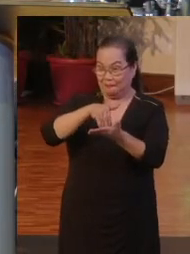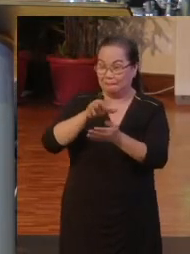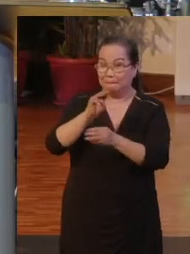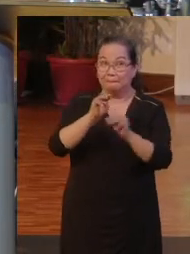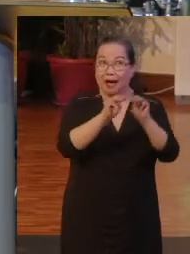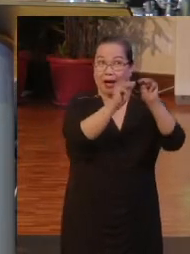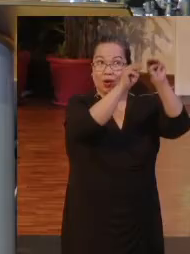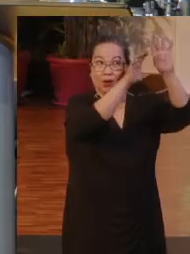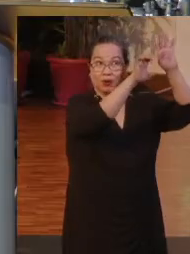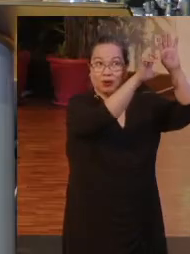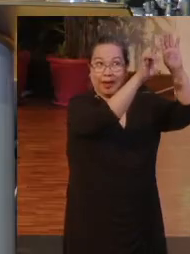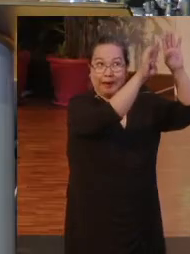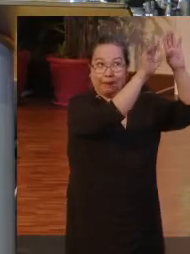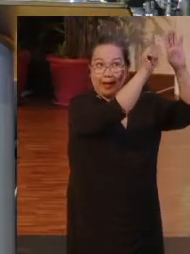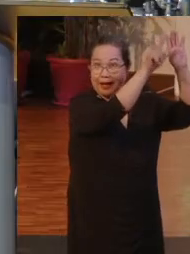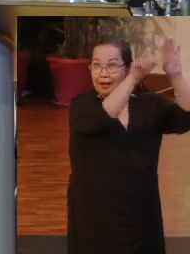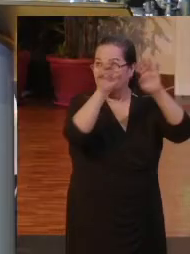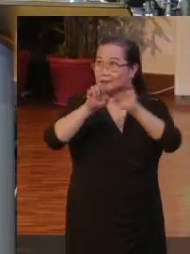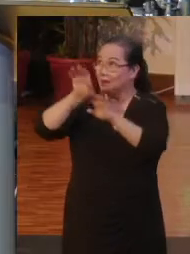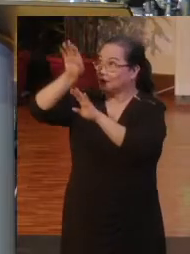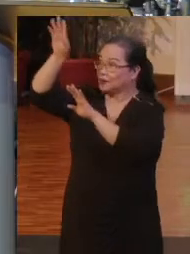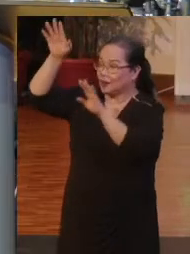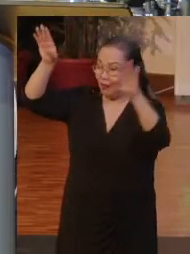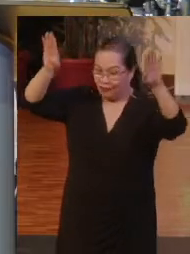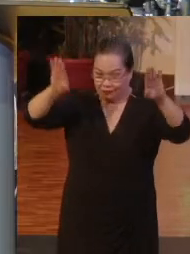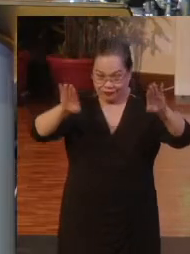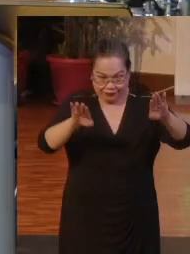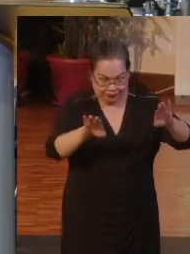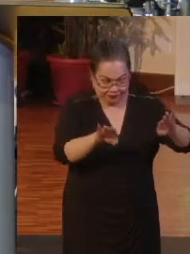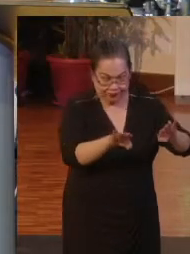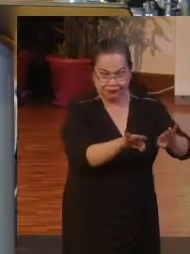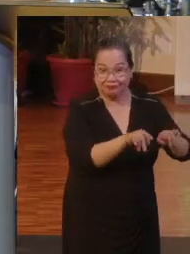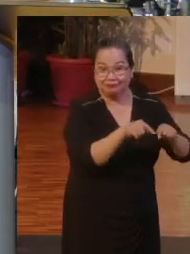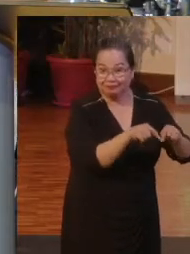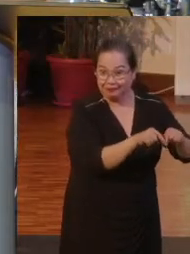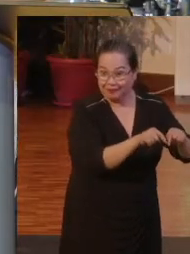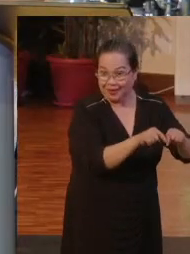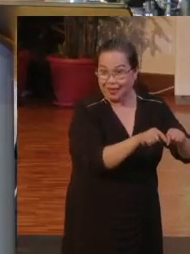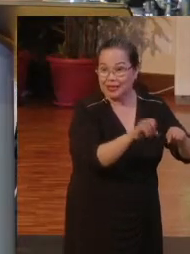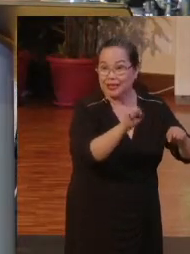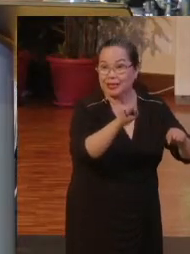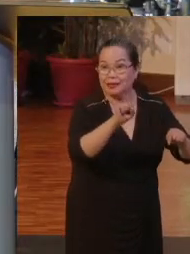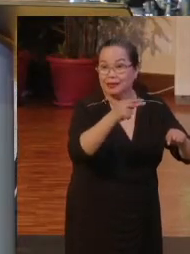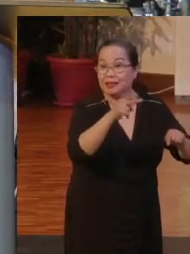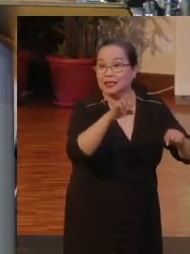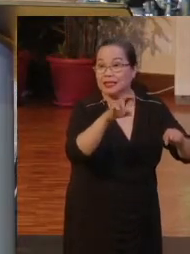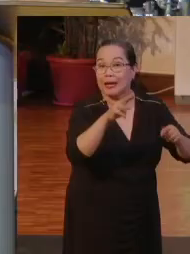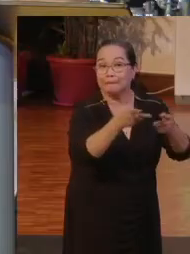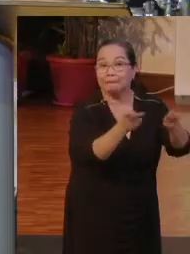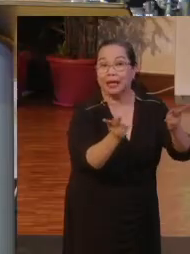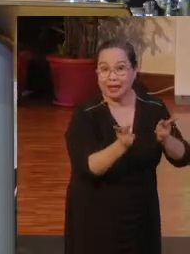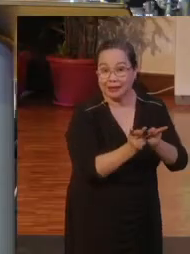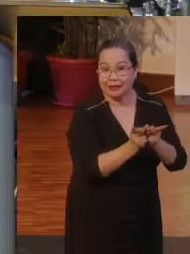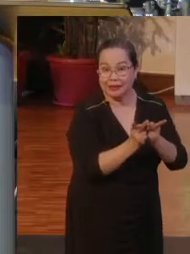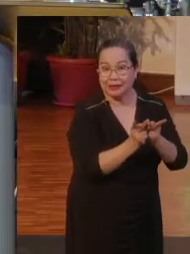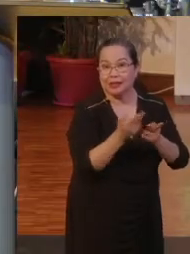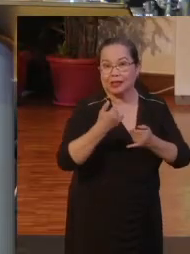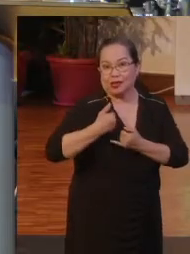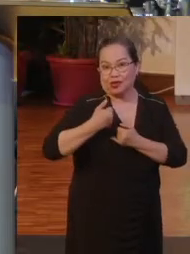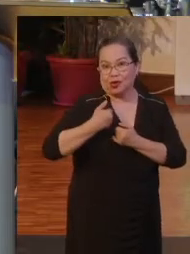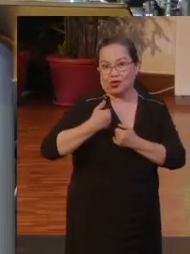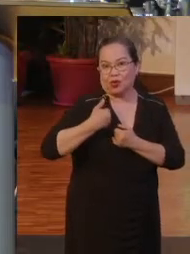at Mount Gerizim, yung pong valley na yon ang Shechem. Mababasa natin yon sa Joshua